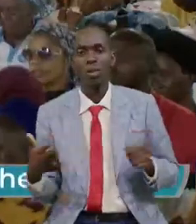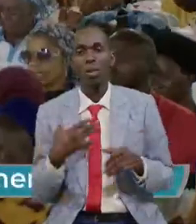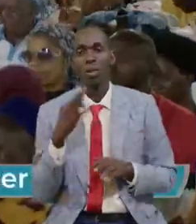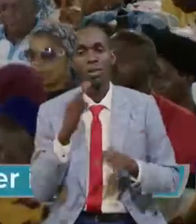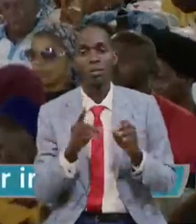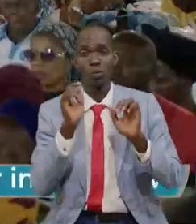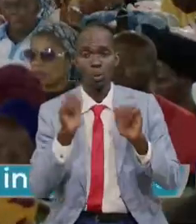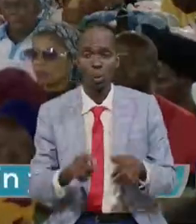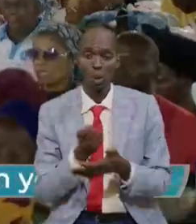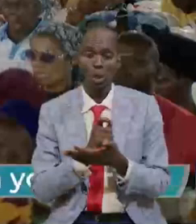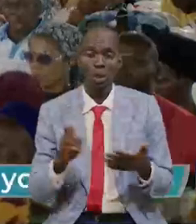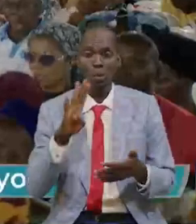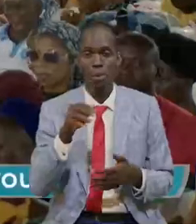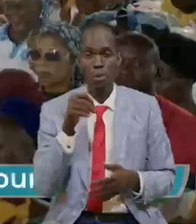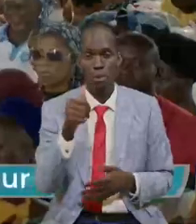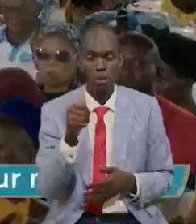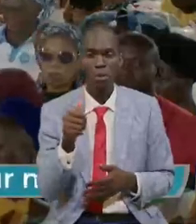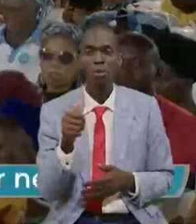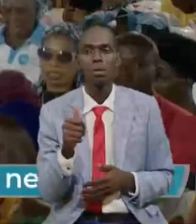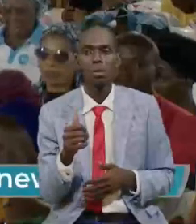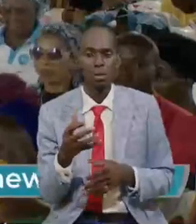les informations.